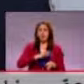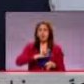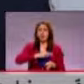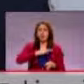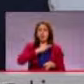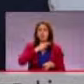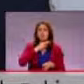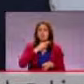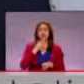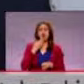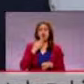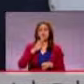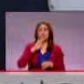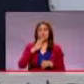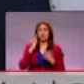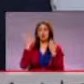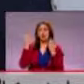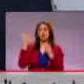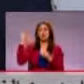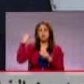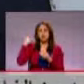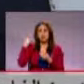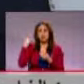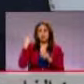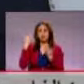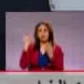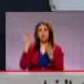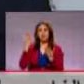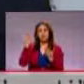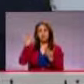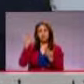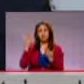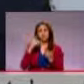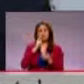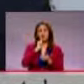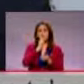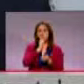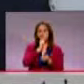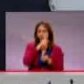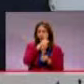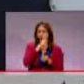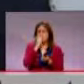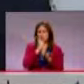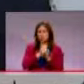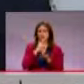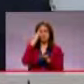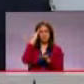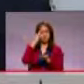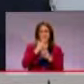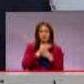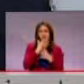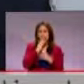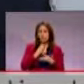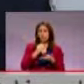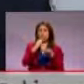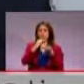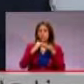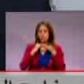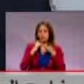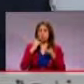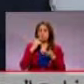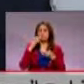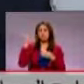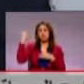معايا يعني خير ربنا يجعله ايه. ونشكر طبعا الاستاذ الدكتور عمرو الليسي، ربنا يجعله ان شاء الله في